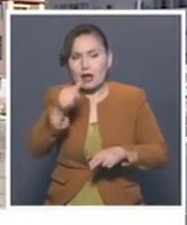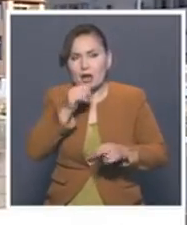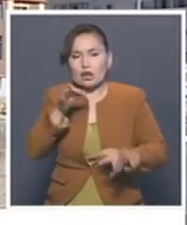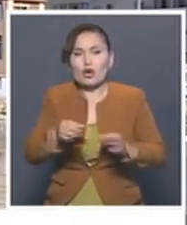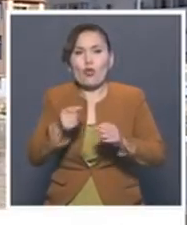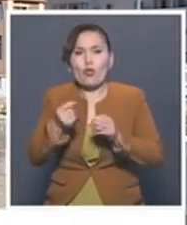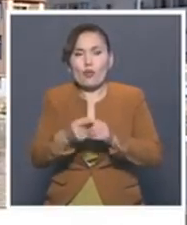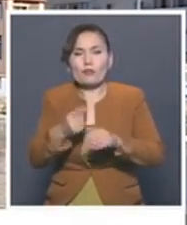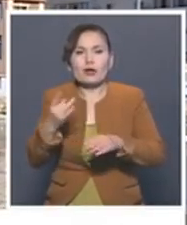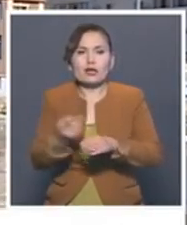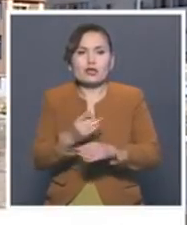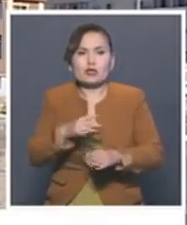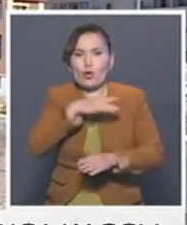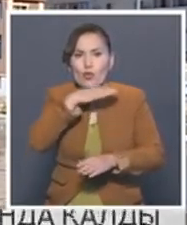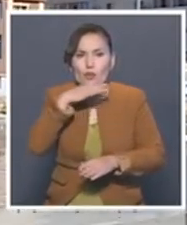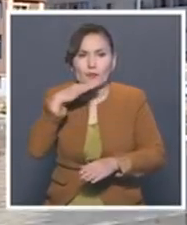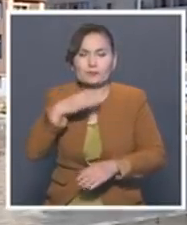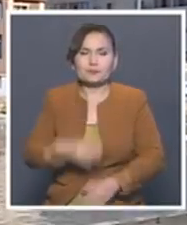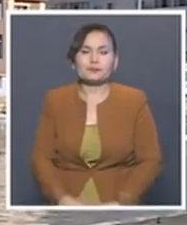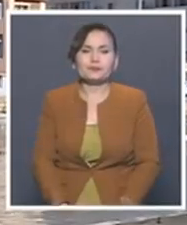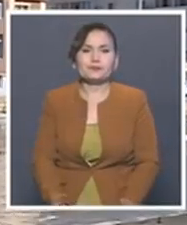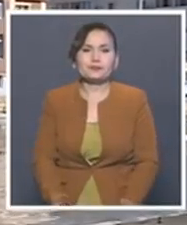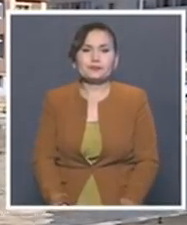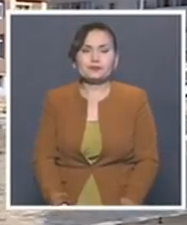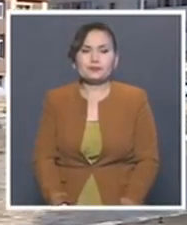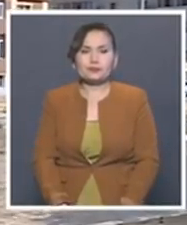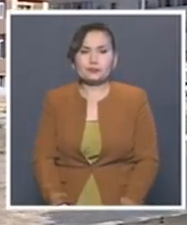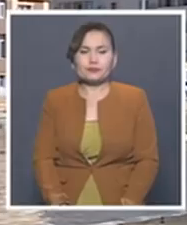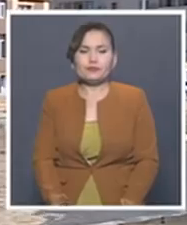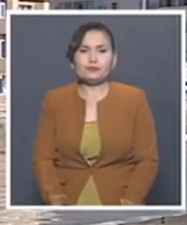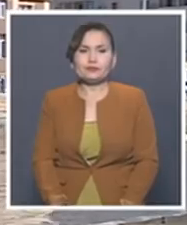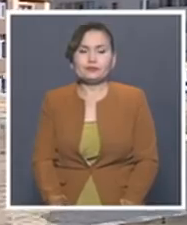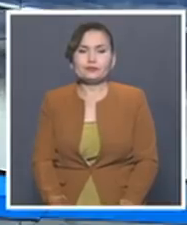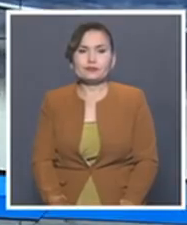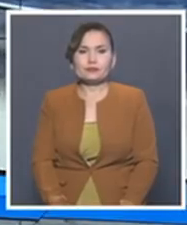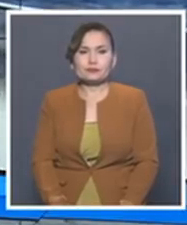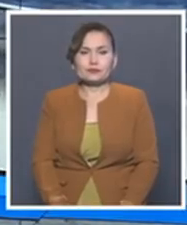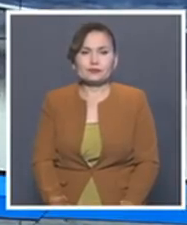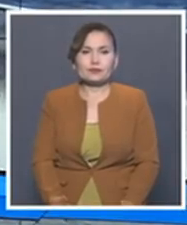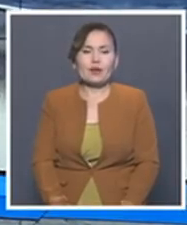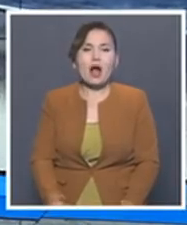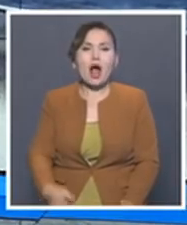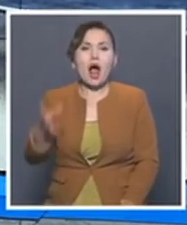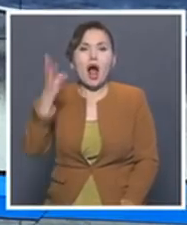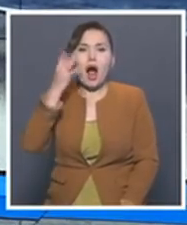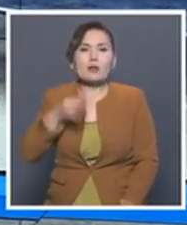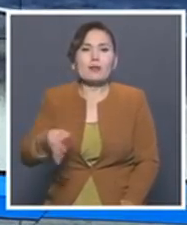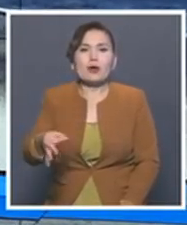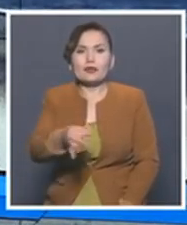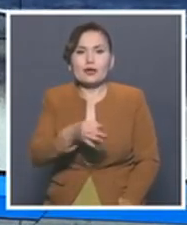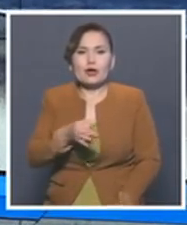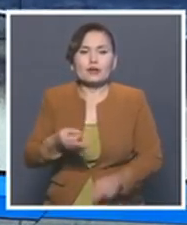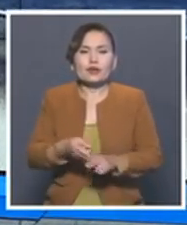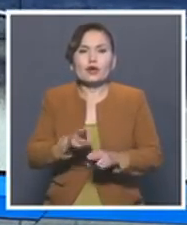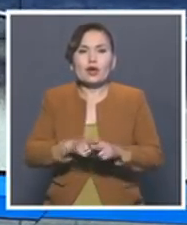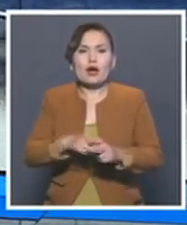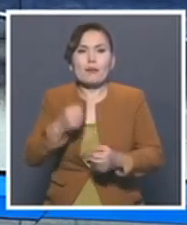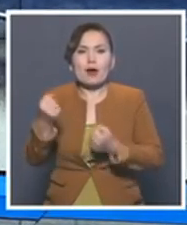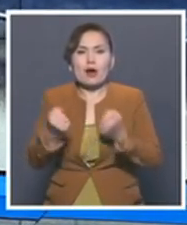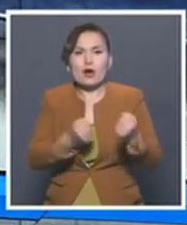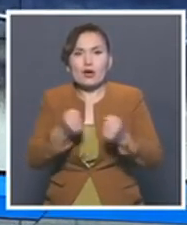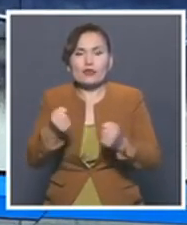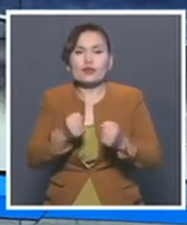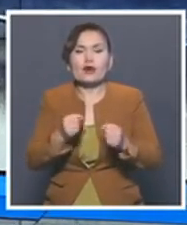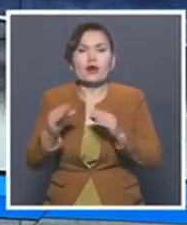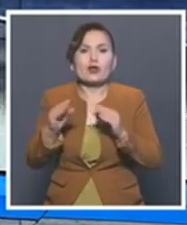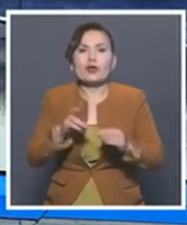есе көп. Маңғыстаудан Аягөз Оралбайқызы, Зүлбай Нұрбай, Қазақстан ұлттық арнасы. Алматы облысында жол талғамайтын көлік жанар